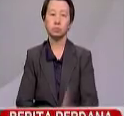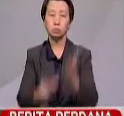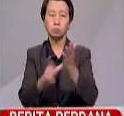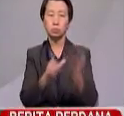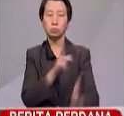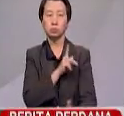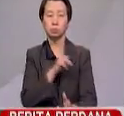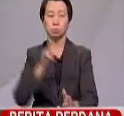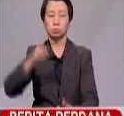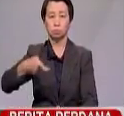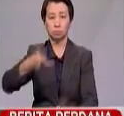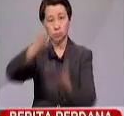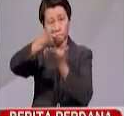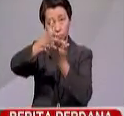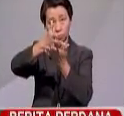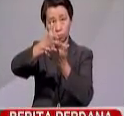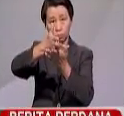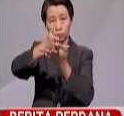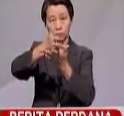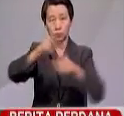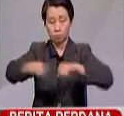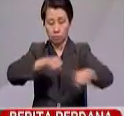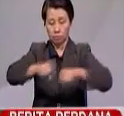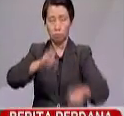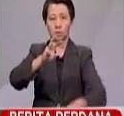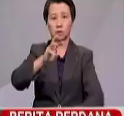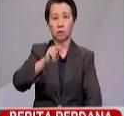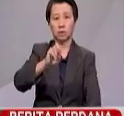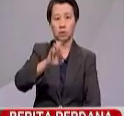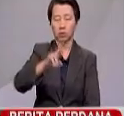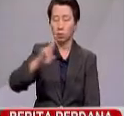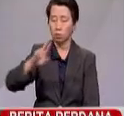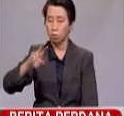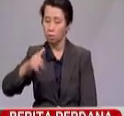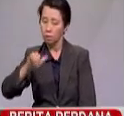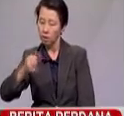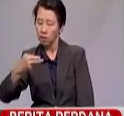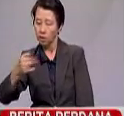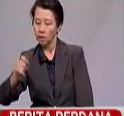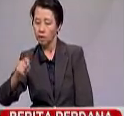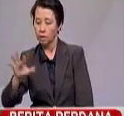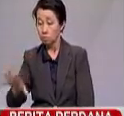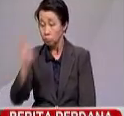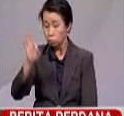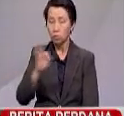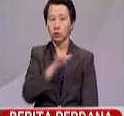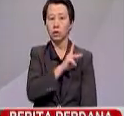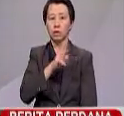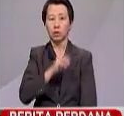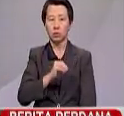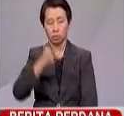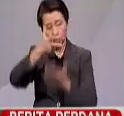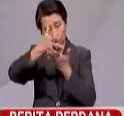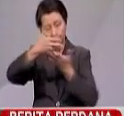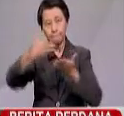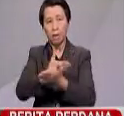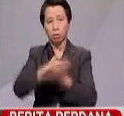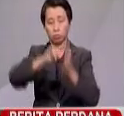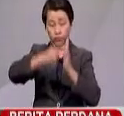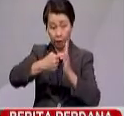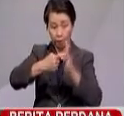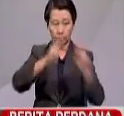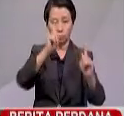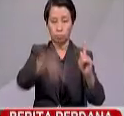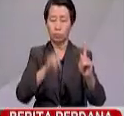Timbalan Ketua Pengarah Penyiaran Strategik Nor Yahati Awang dilantik sebagai Ketua Pengarah Penyiaran yang baharu berkuat